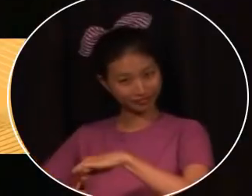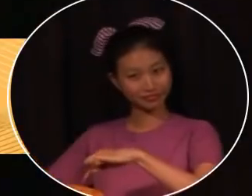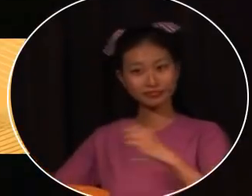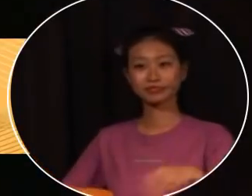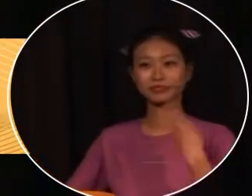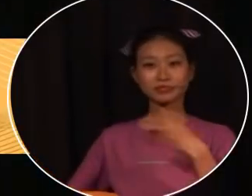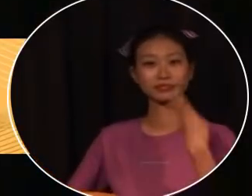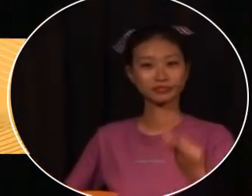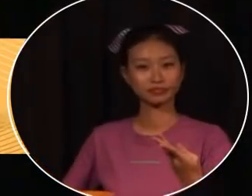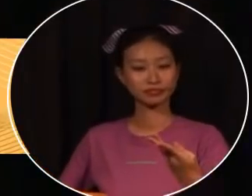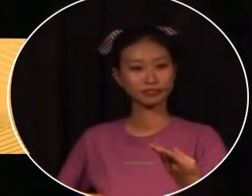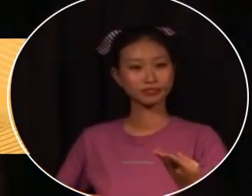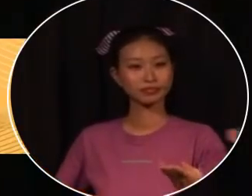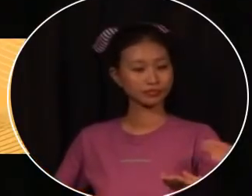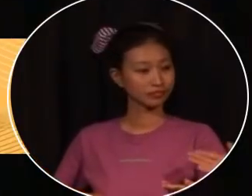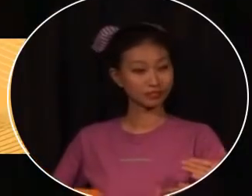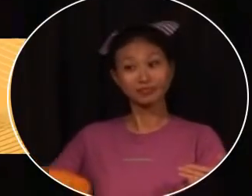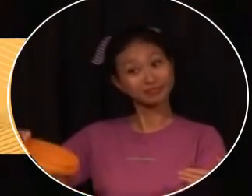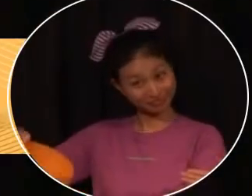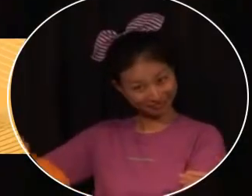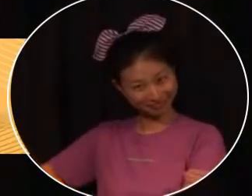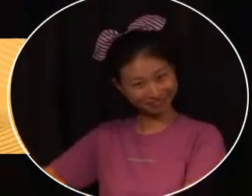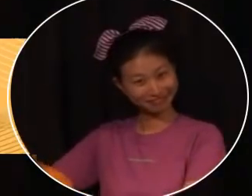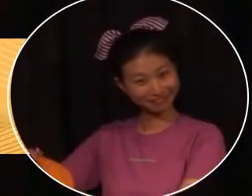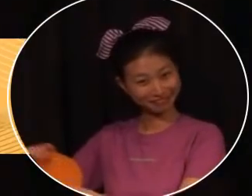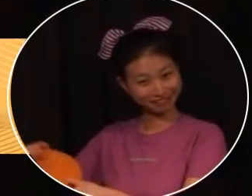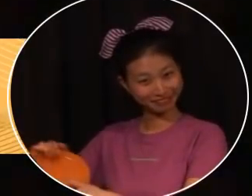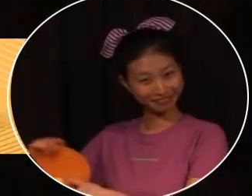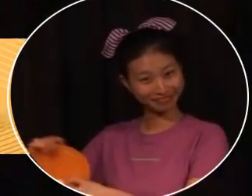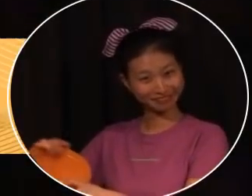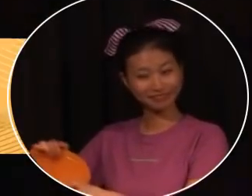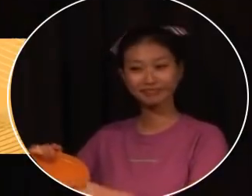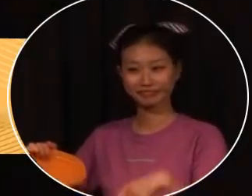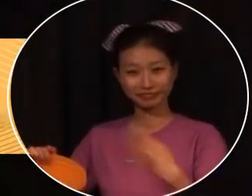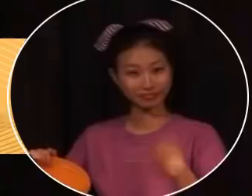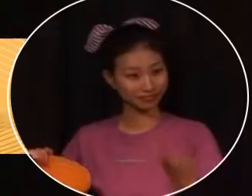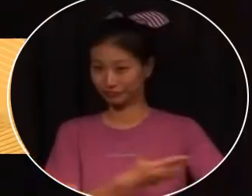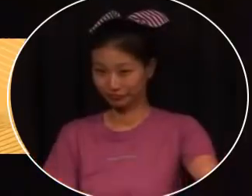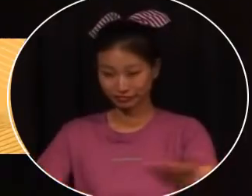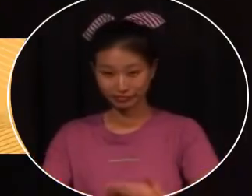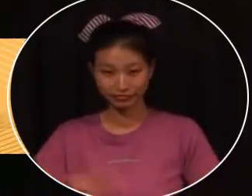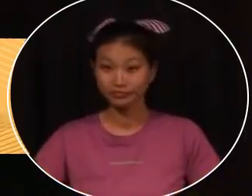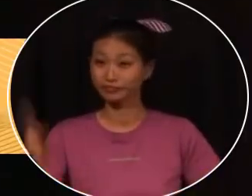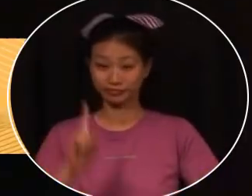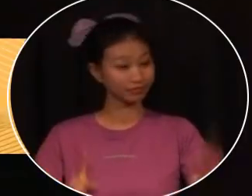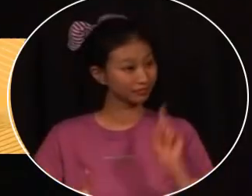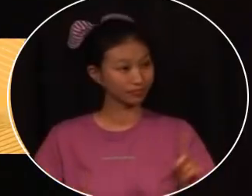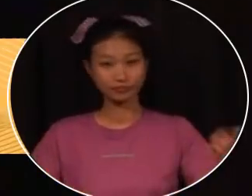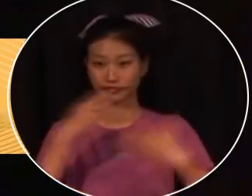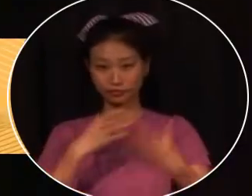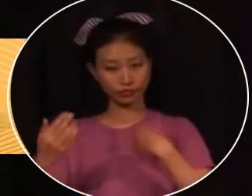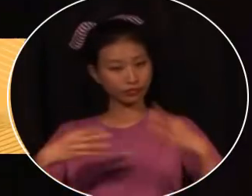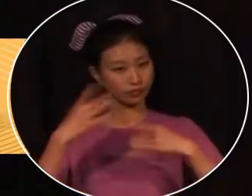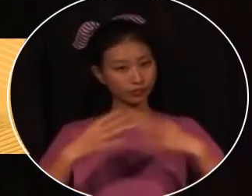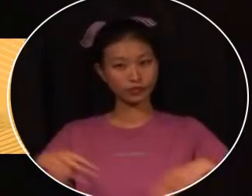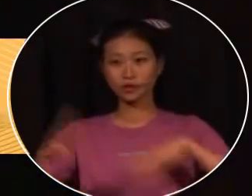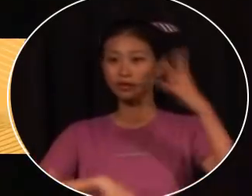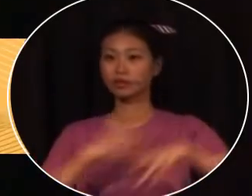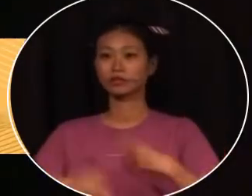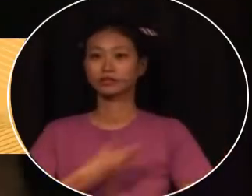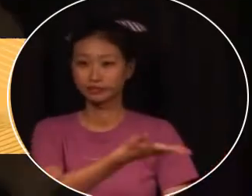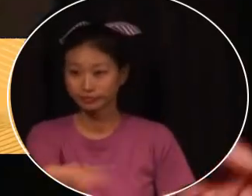个就黏巴达。 哦，就这样黏巴达起来， 非常非常的快速，对吧？